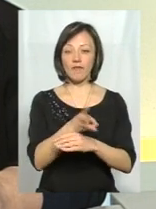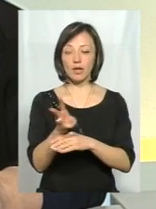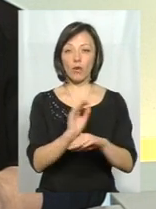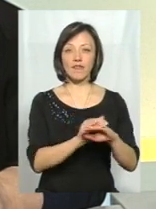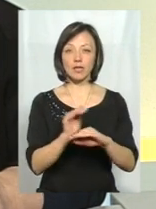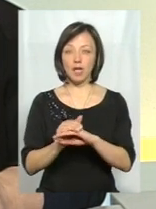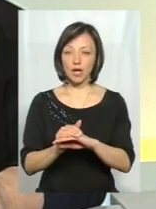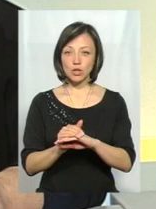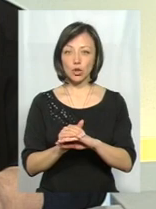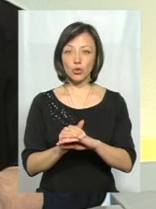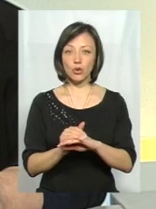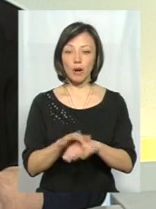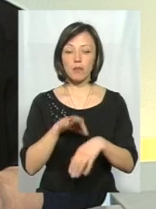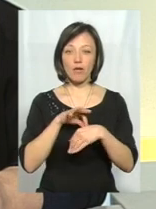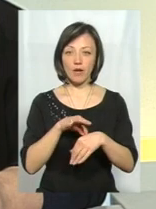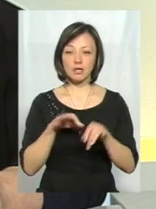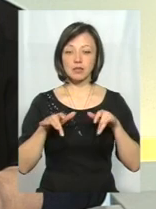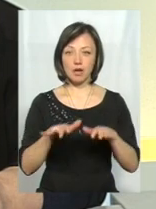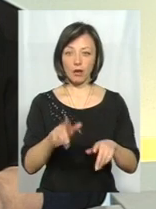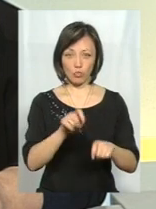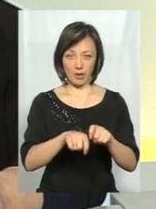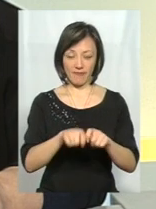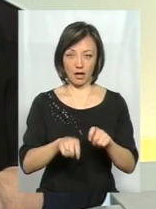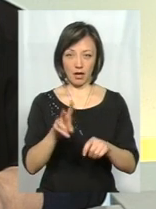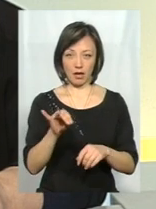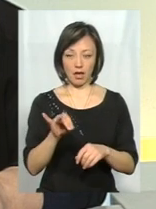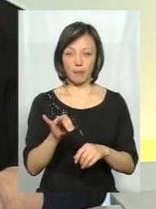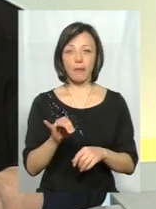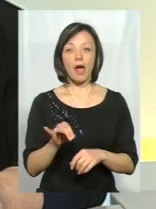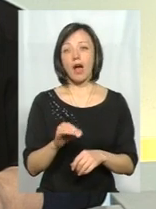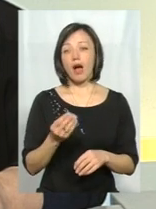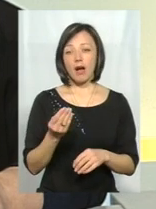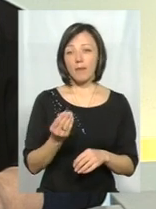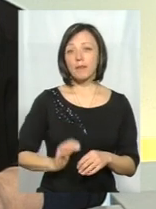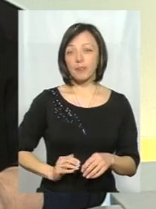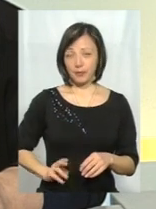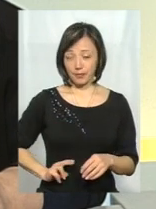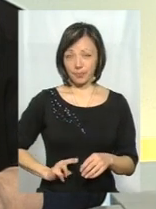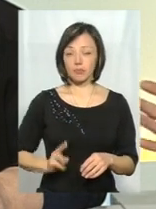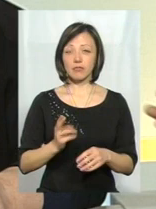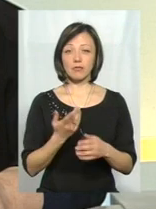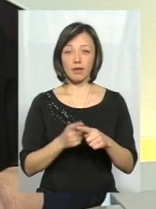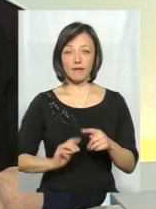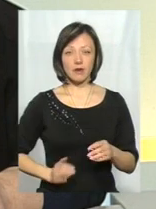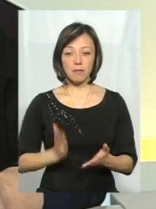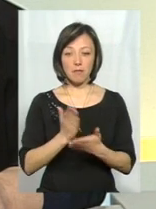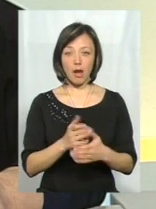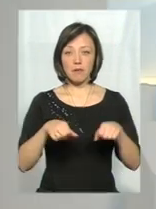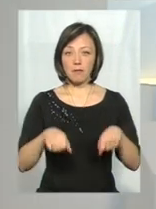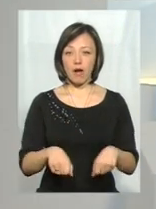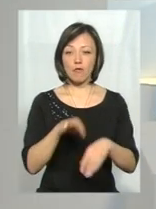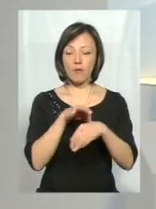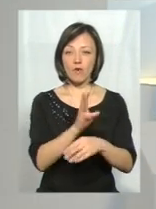відеофіксацію проведення заходу державного контролю. При цьому суб'єкт господарювання також має право проводити